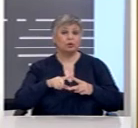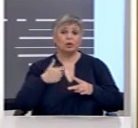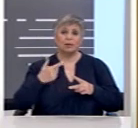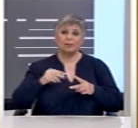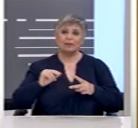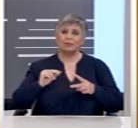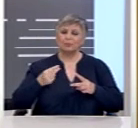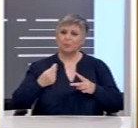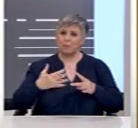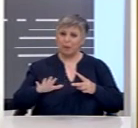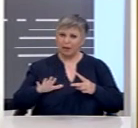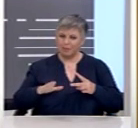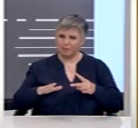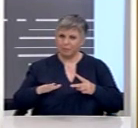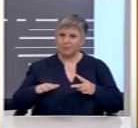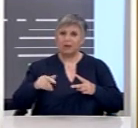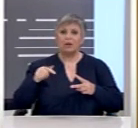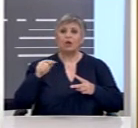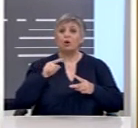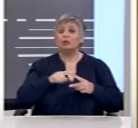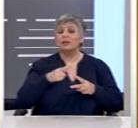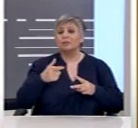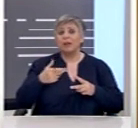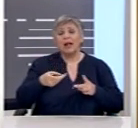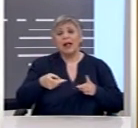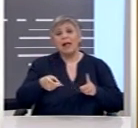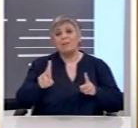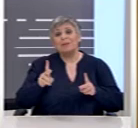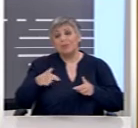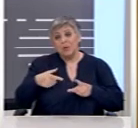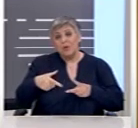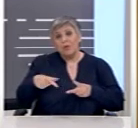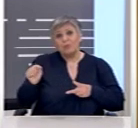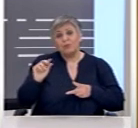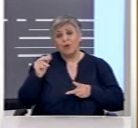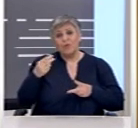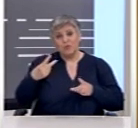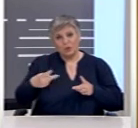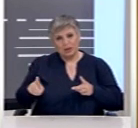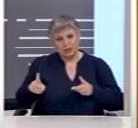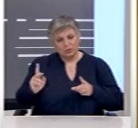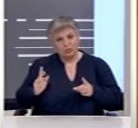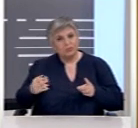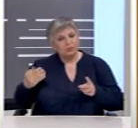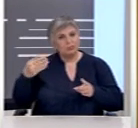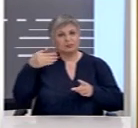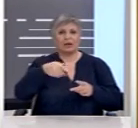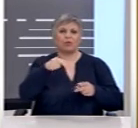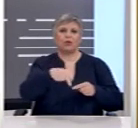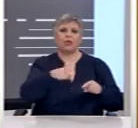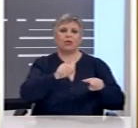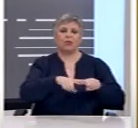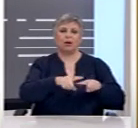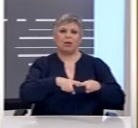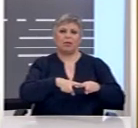επιβεβαιώνεται η πρόσβαση της Βουλής των Αντιπροσώπων της Κυπριακής Δημοκρατίας στο υλικό που συγκεντρώθηκε ή χρησιμοποιήθηκε από την Εξεταστική Επιτροπή για το Φάκελο